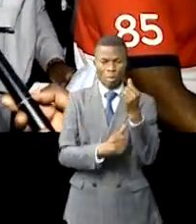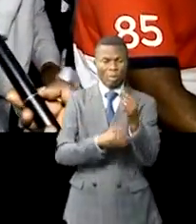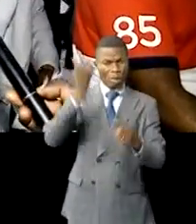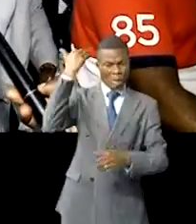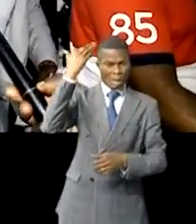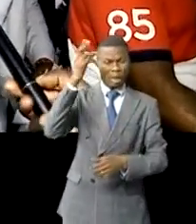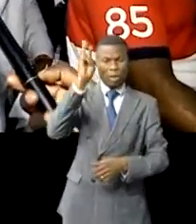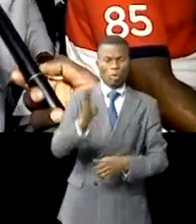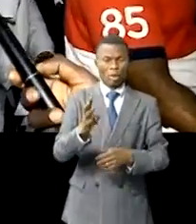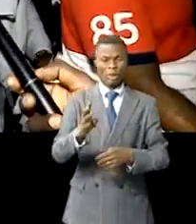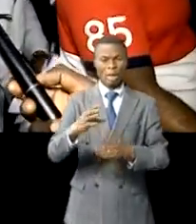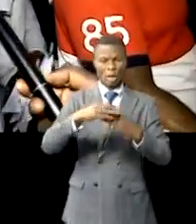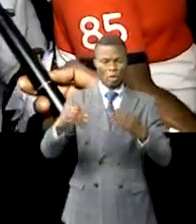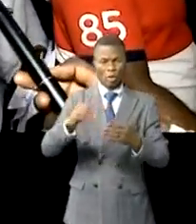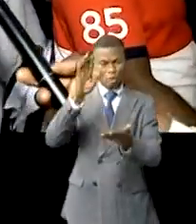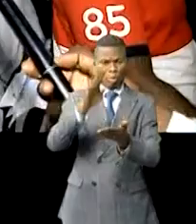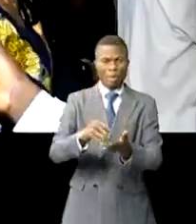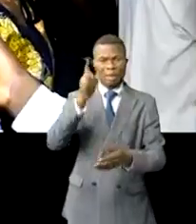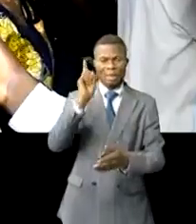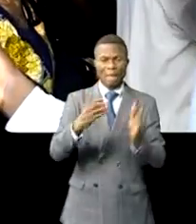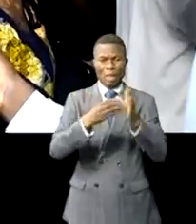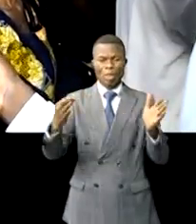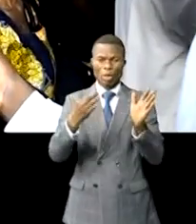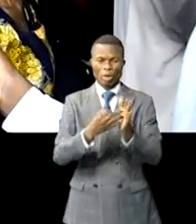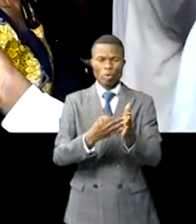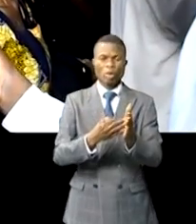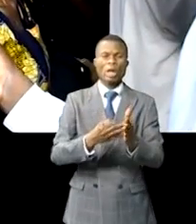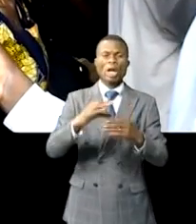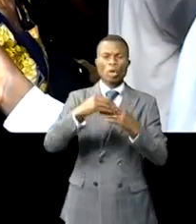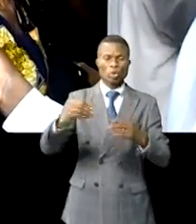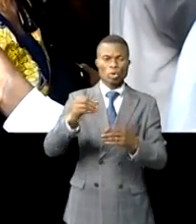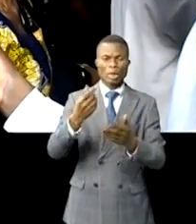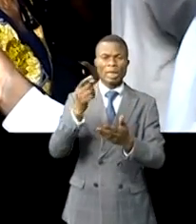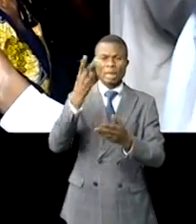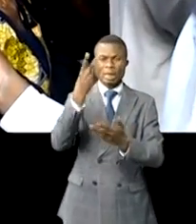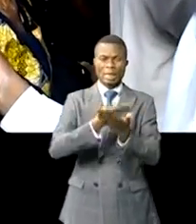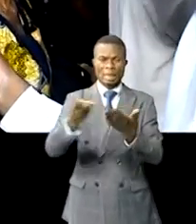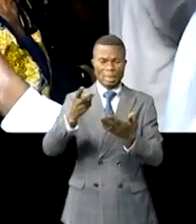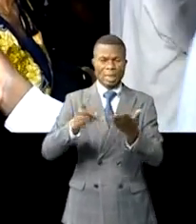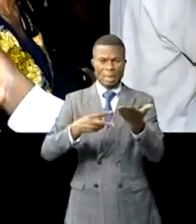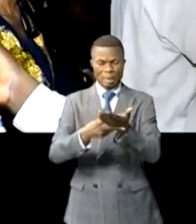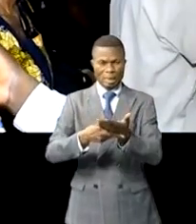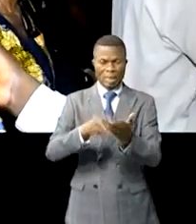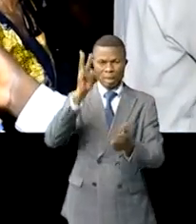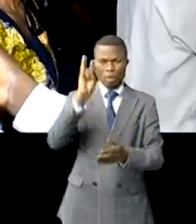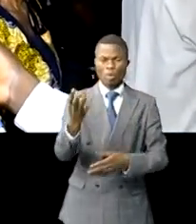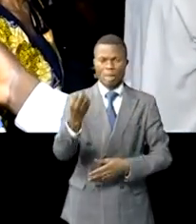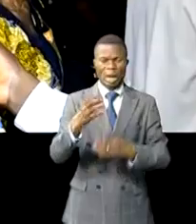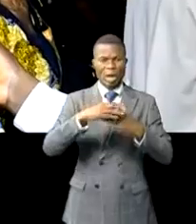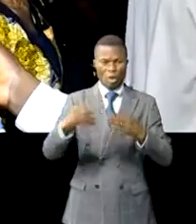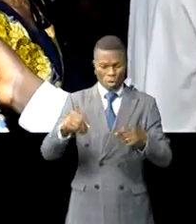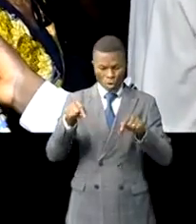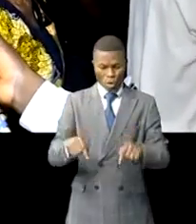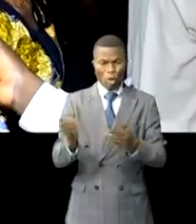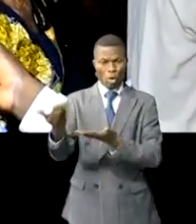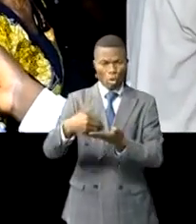payé 190 dollars. Il y a 2 semaines, j'étais à Goma, j'ai acheté le billet à 340 dollars. Et le